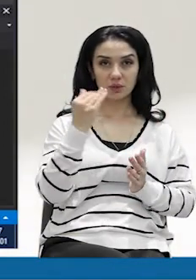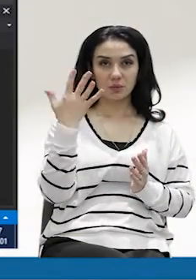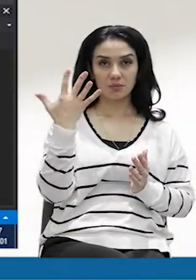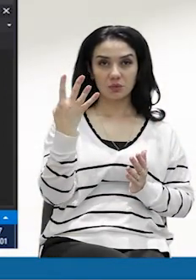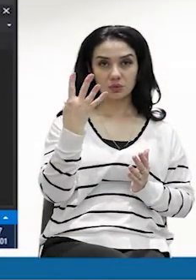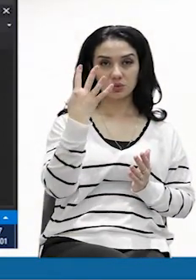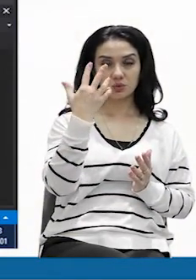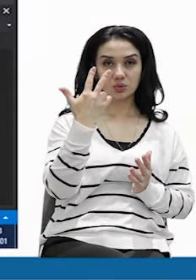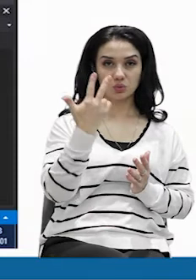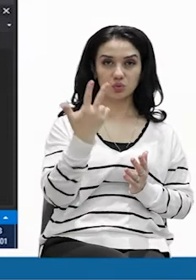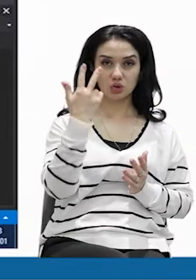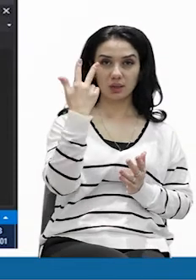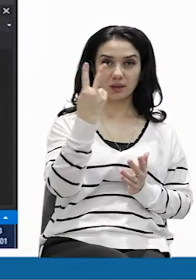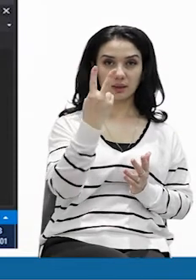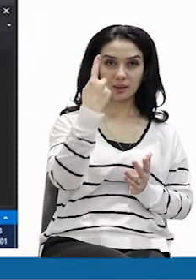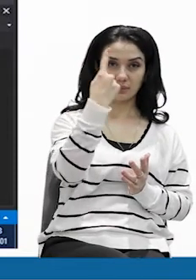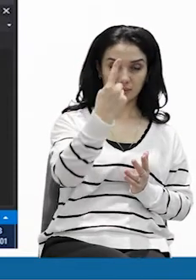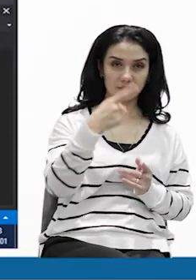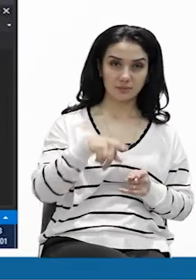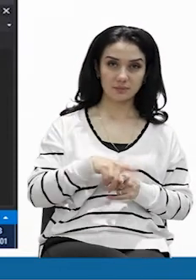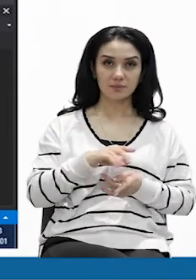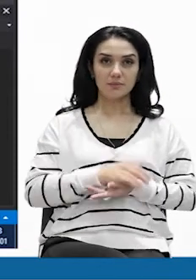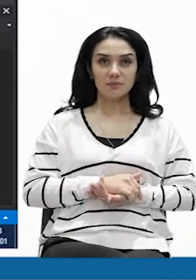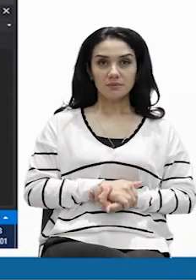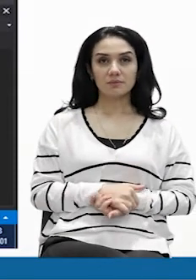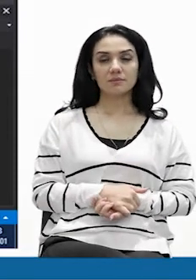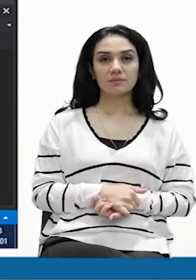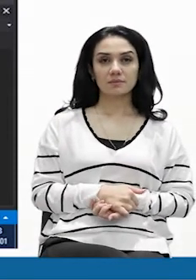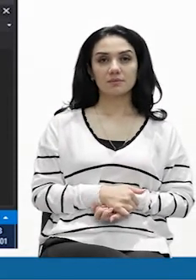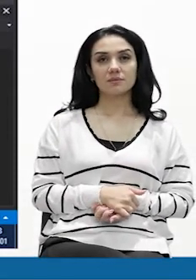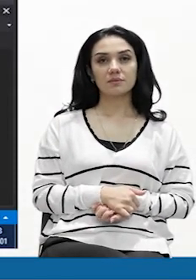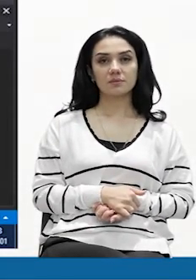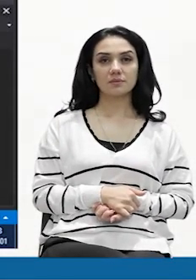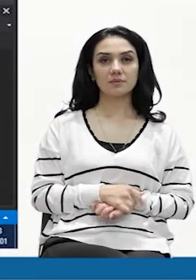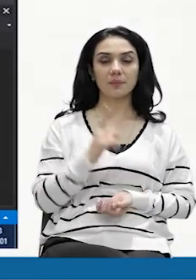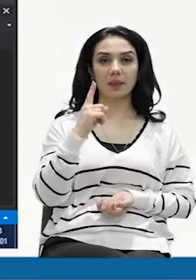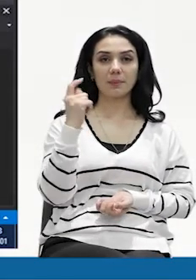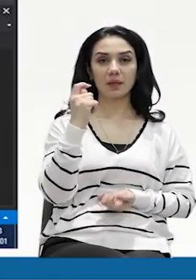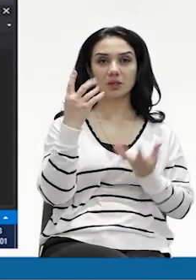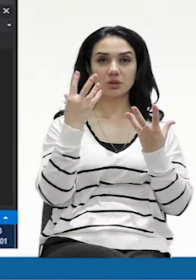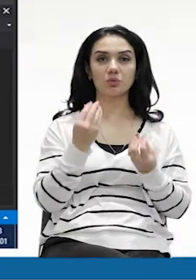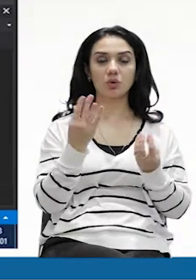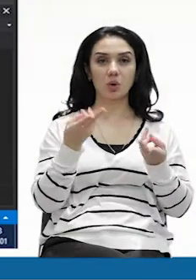4, bu 3, bu 2. Endi bitta yakshanba kuni qoldi.